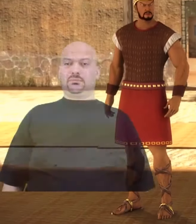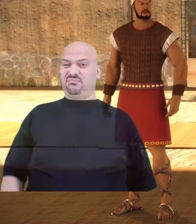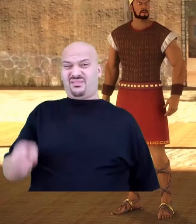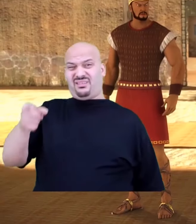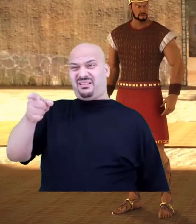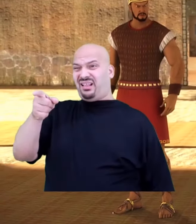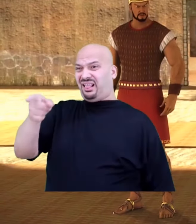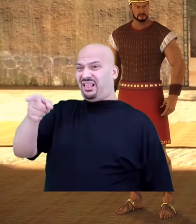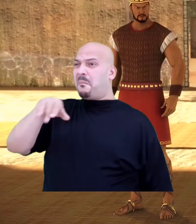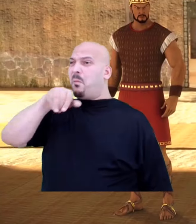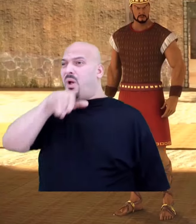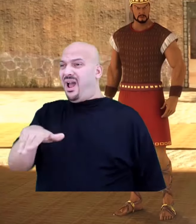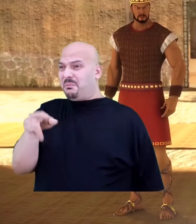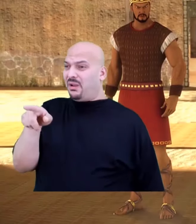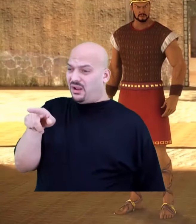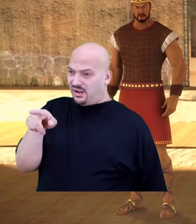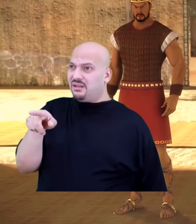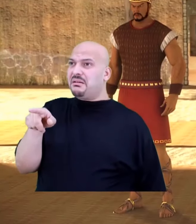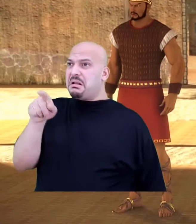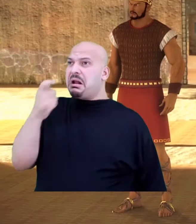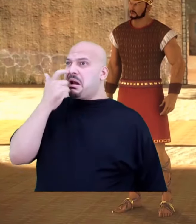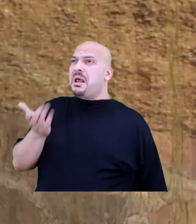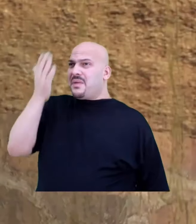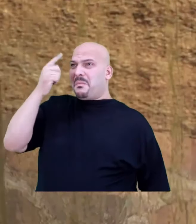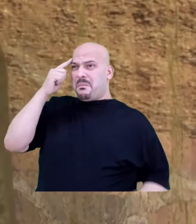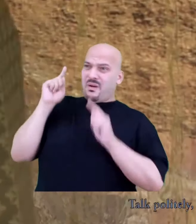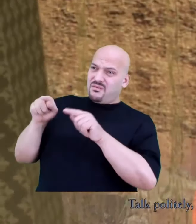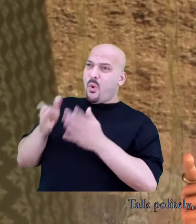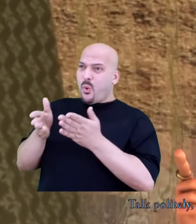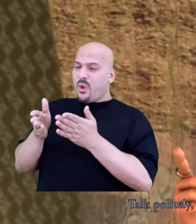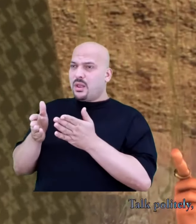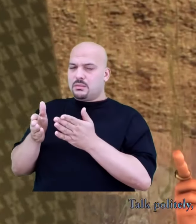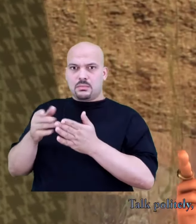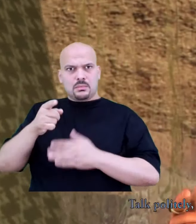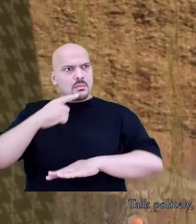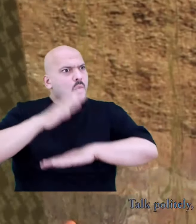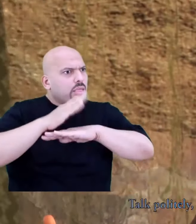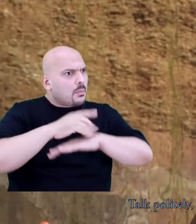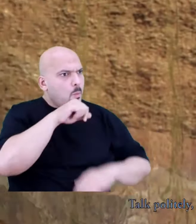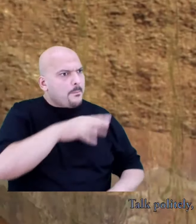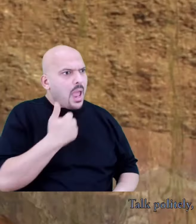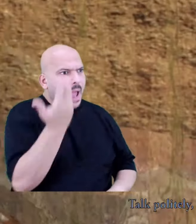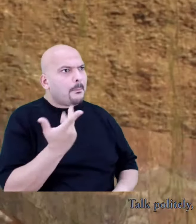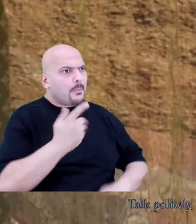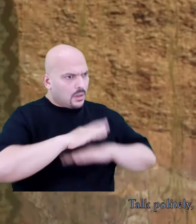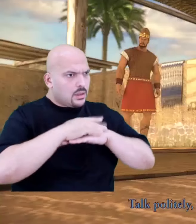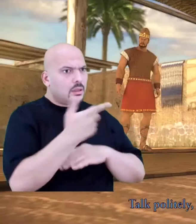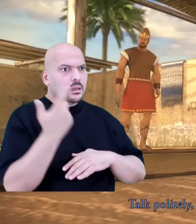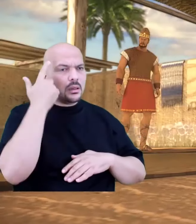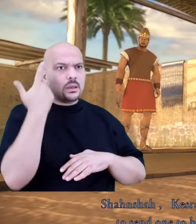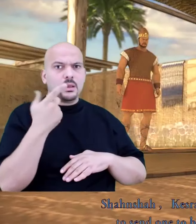أنت محمد النبي المزعوم؟ تأدب يا رجل، فأنت في حضرة رسول